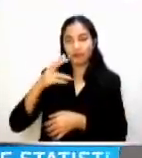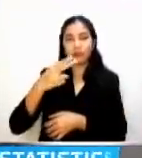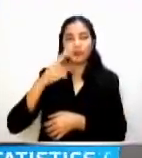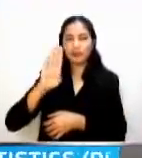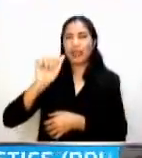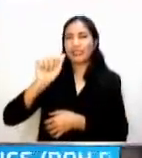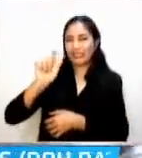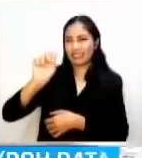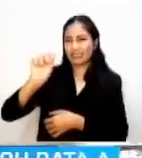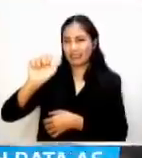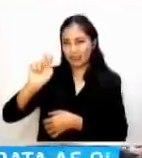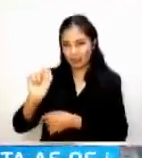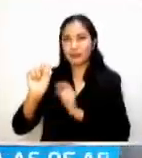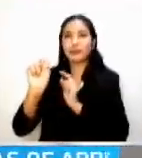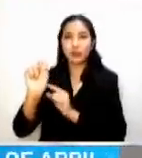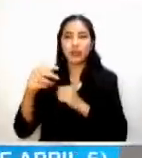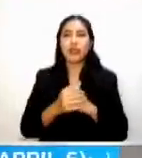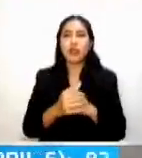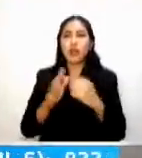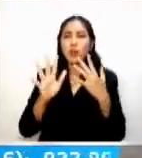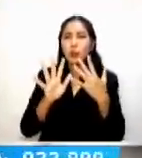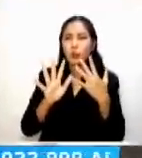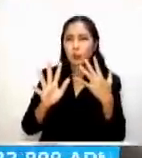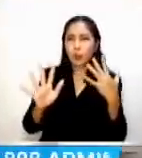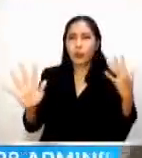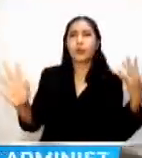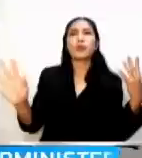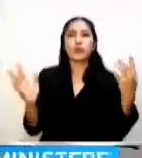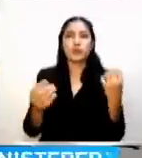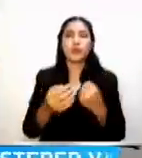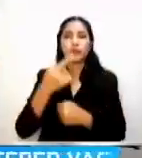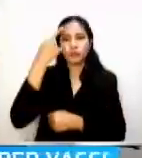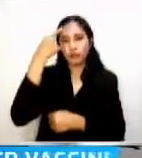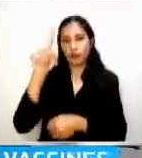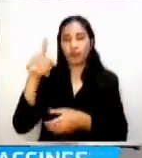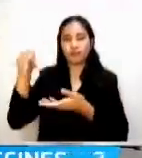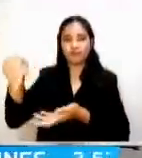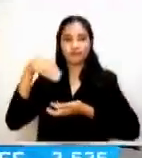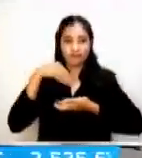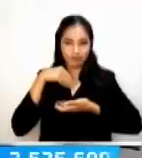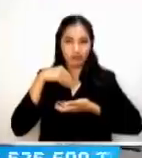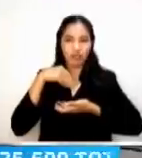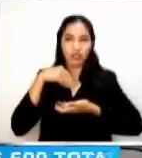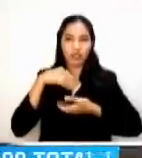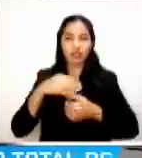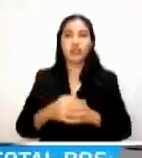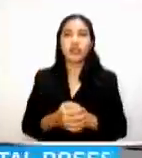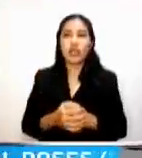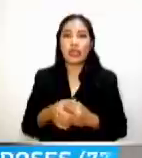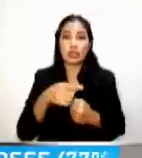maayos, mahaba at marami ang pumila para sa bigayan ng ayuda. Isinara na itong Sinagtala Street para sa mga